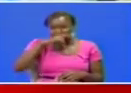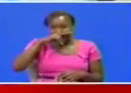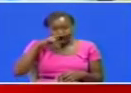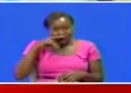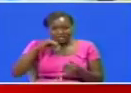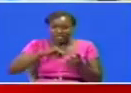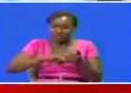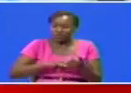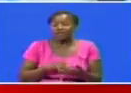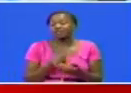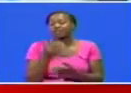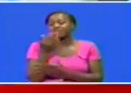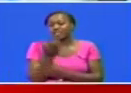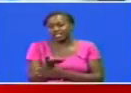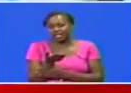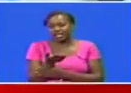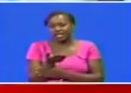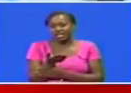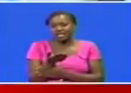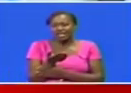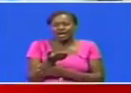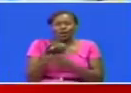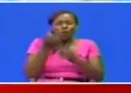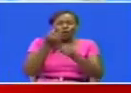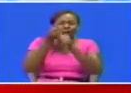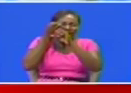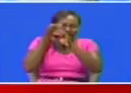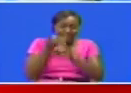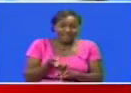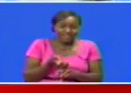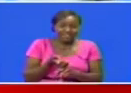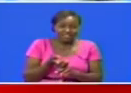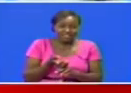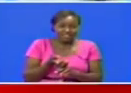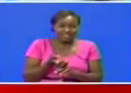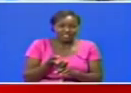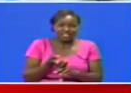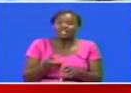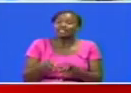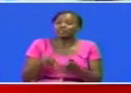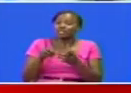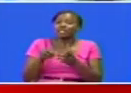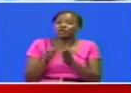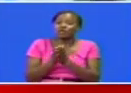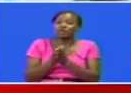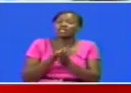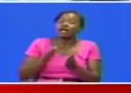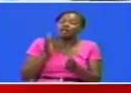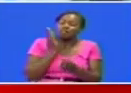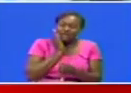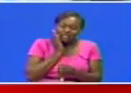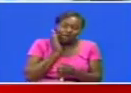hapa. Wamefanya kazi nzuri zaidi. Pongezi sana mama kwa kazi ambayo